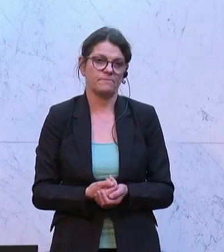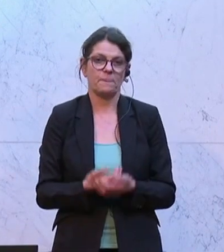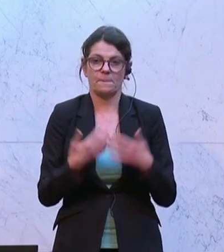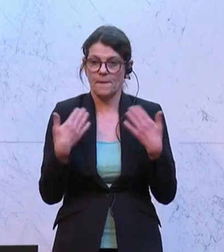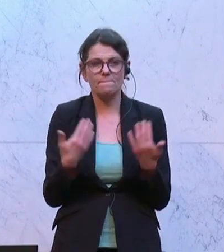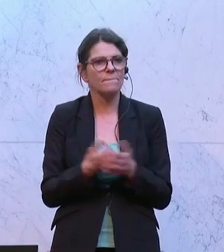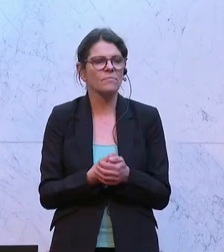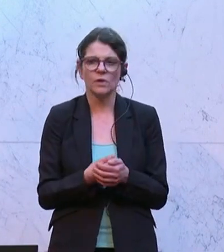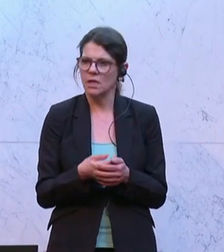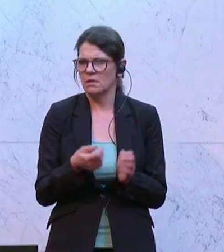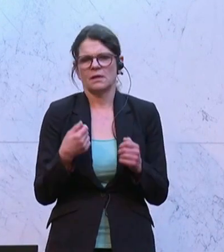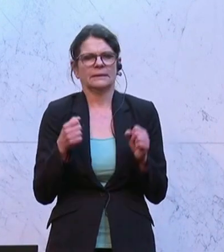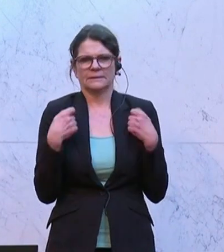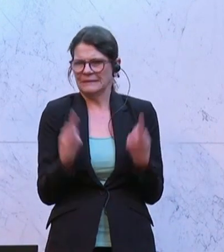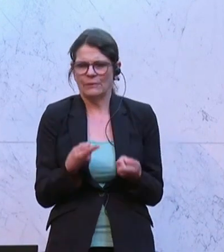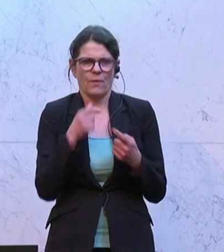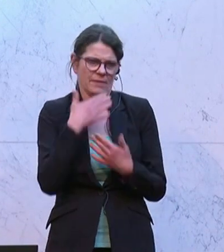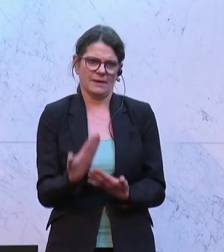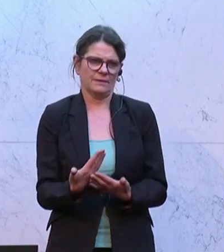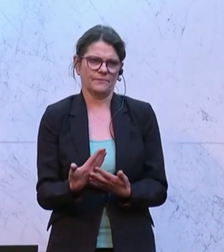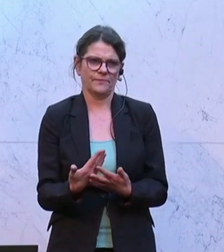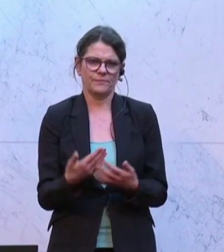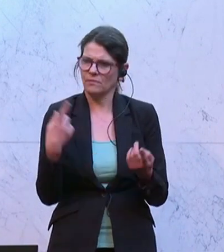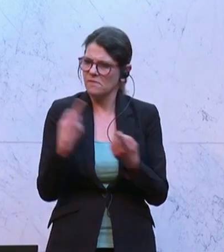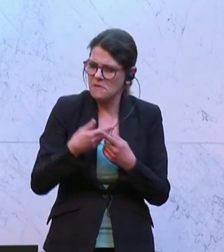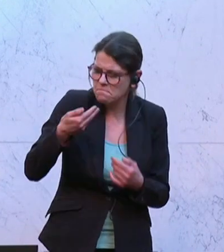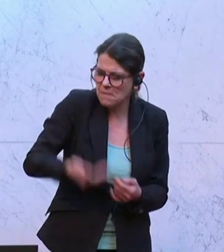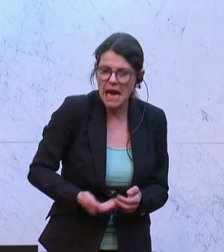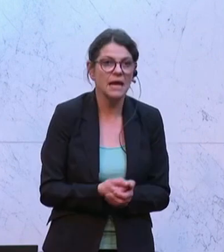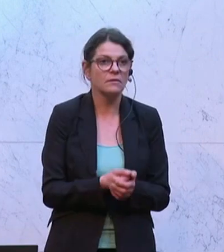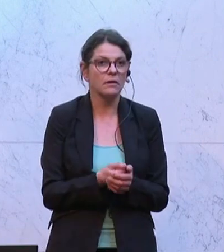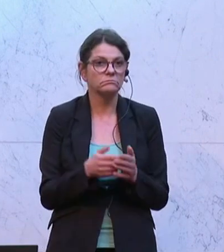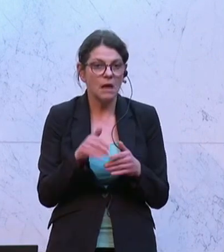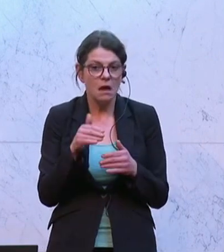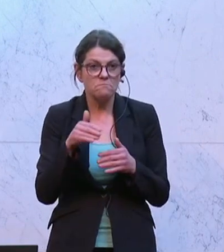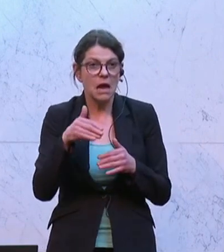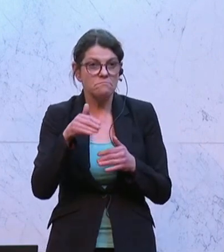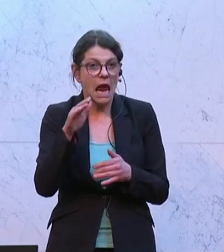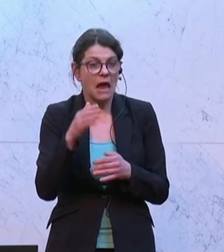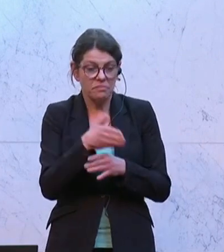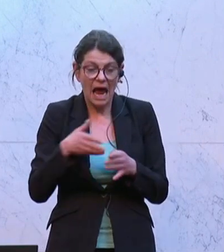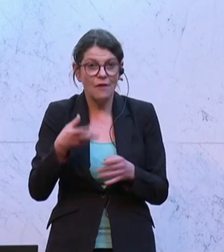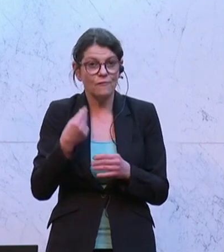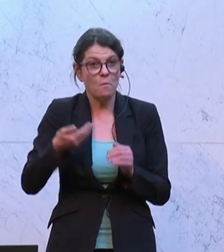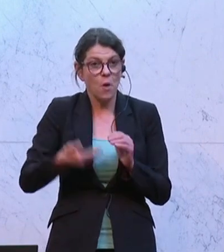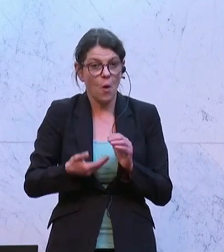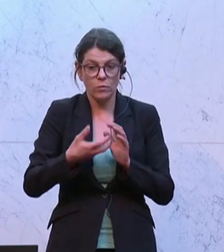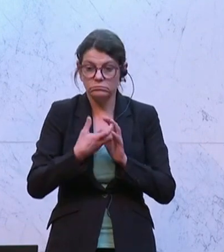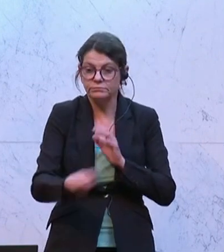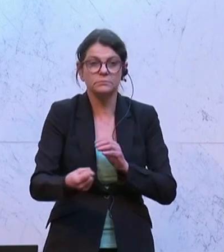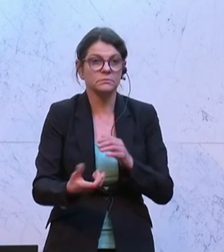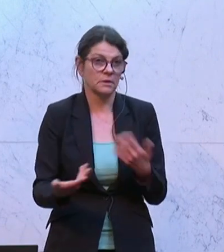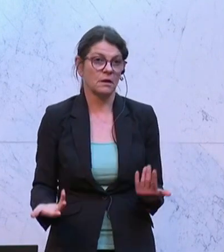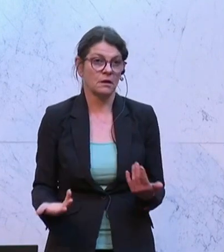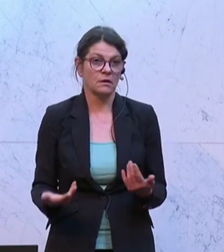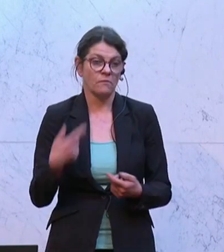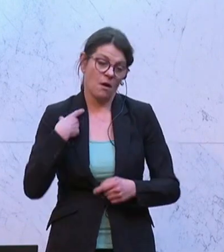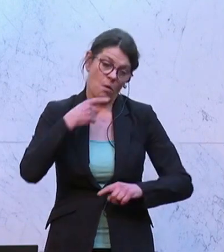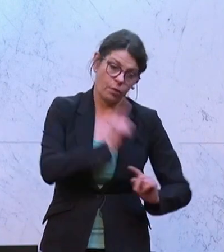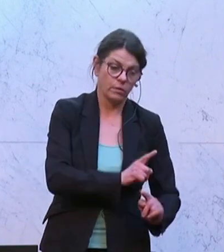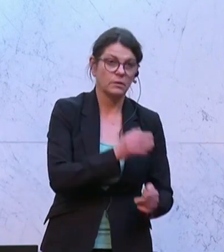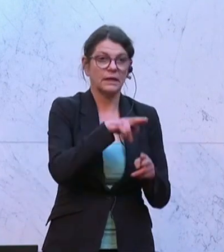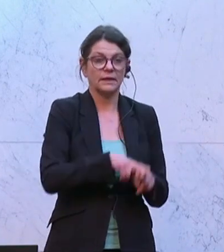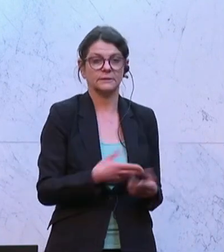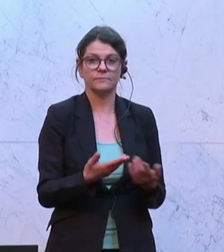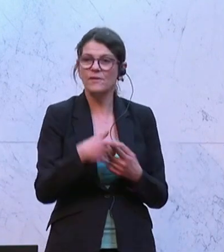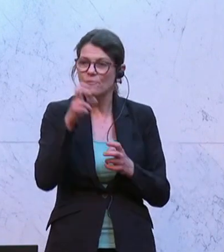Es darf nicht sein, dass die Miete einen immer größeren Teil des Lohns wegfrisst. Wohnen muss für alle